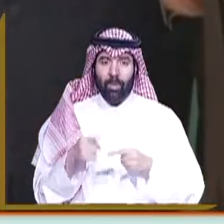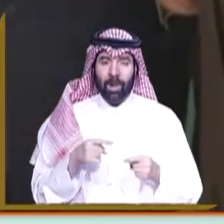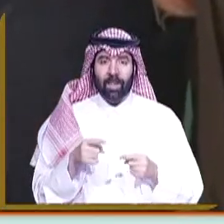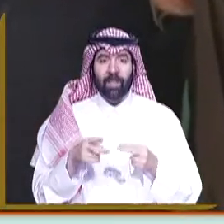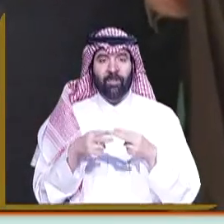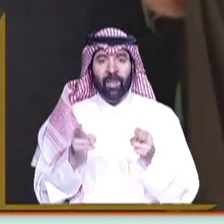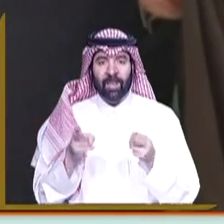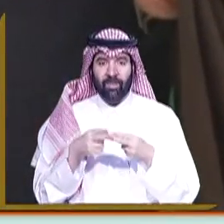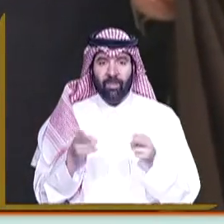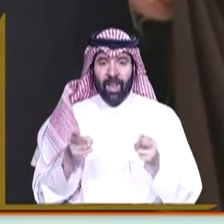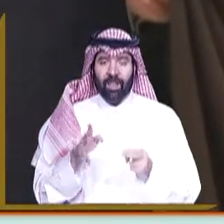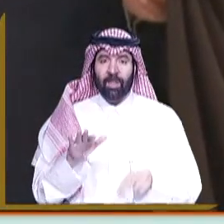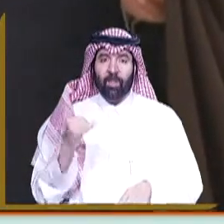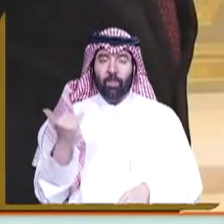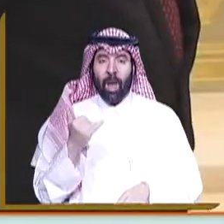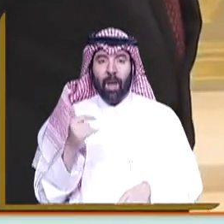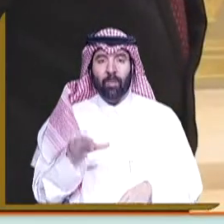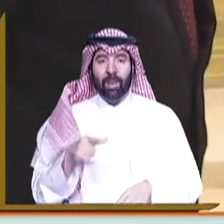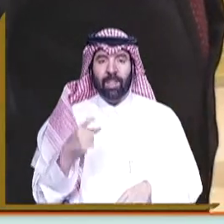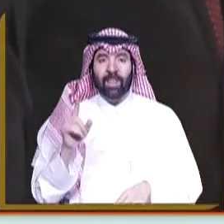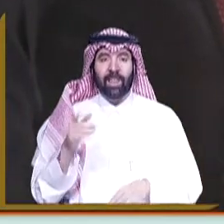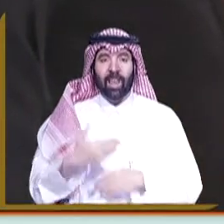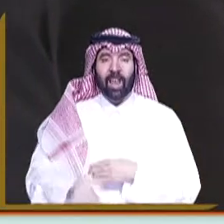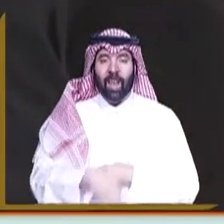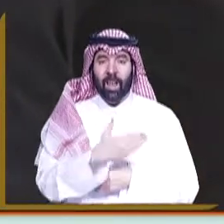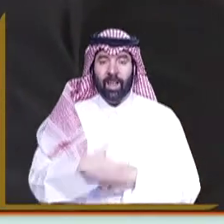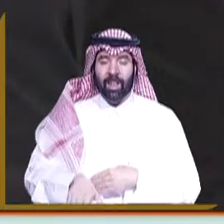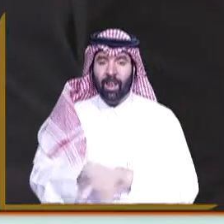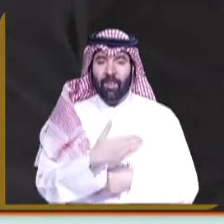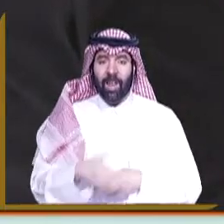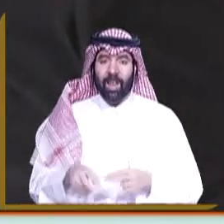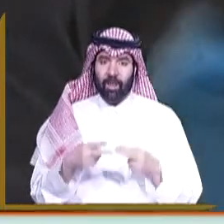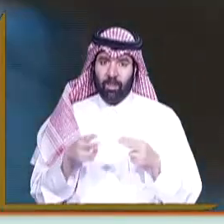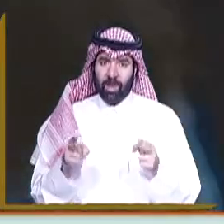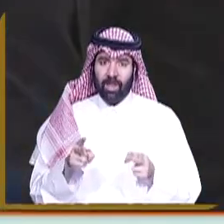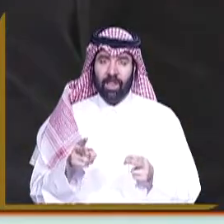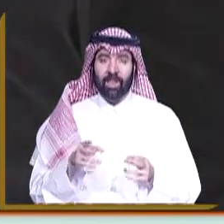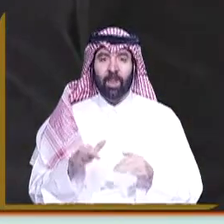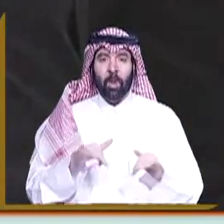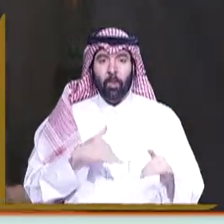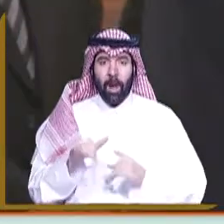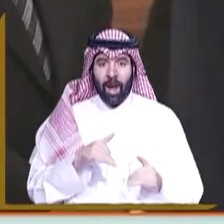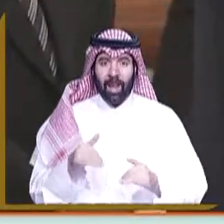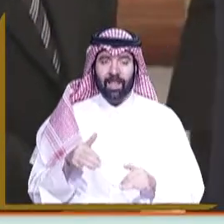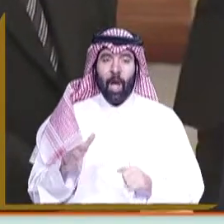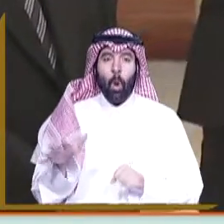الأبواب يعني دخول المساعدات سواء عن طريق البر أو البحر.